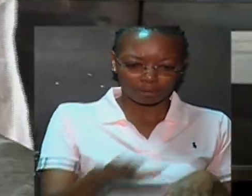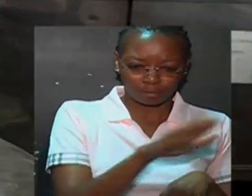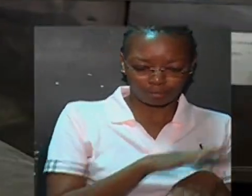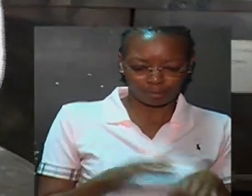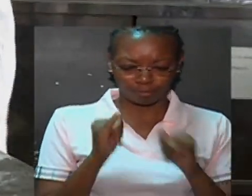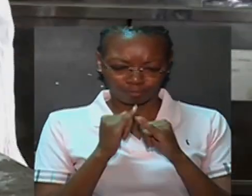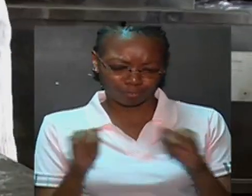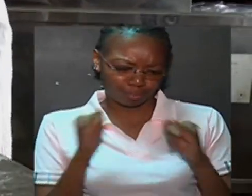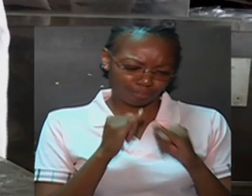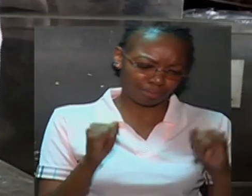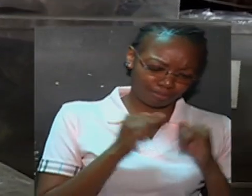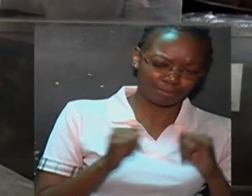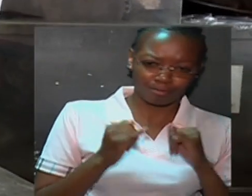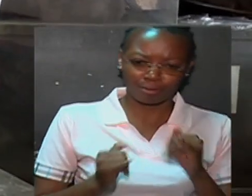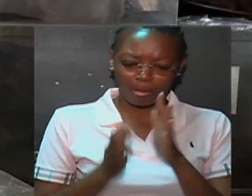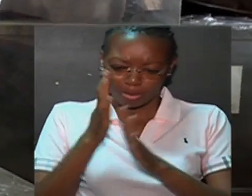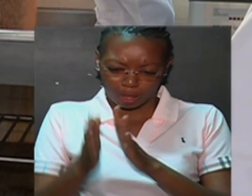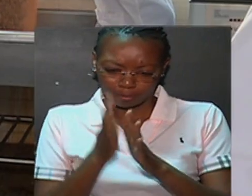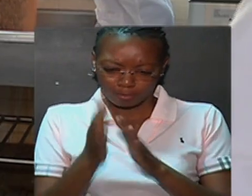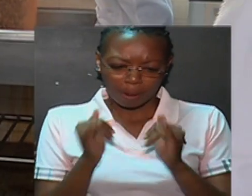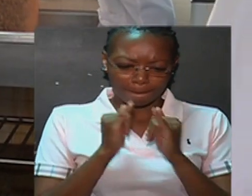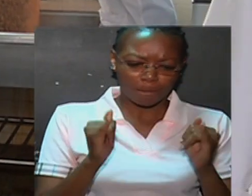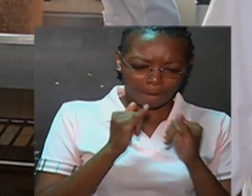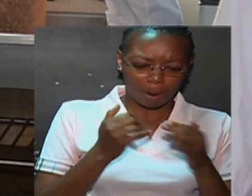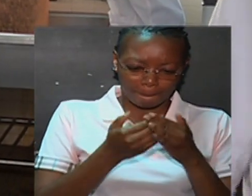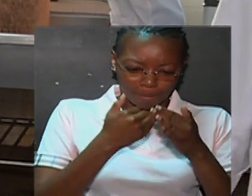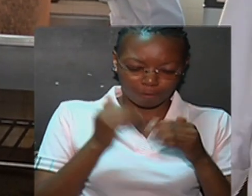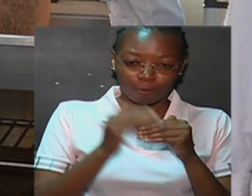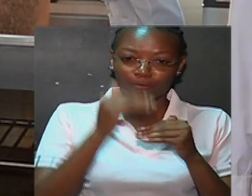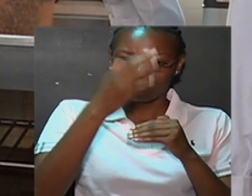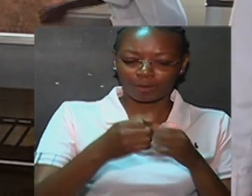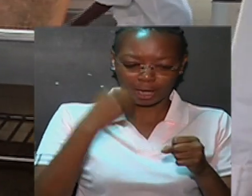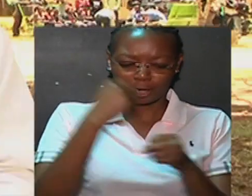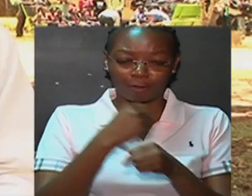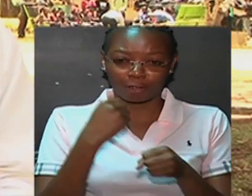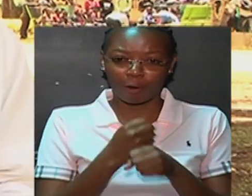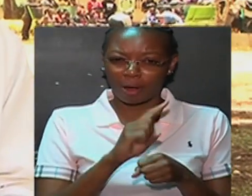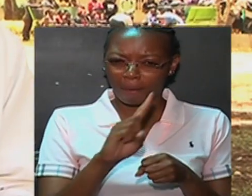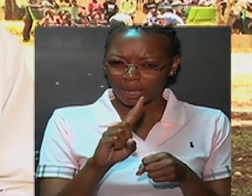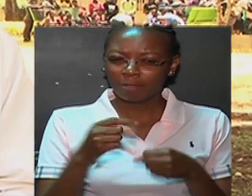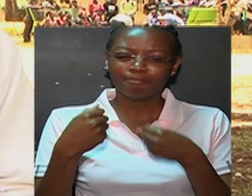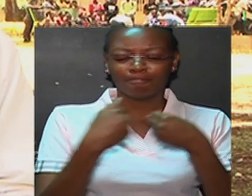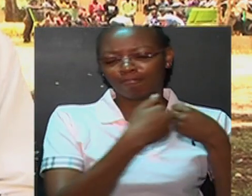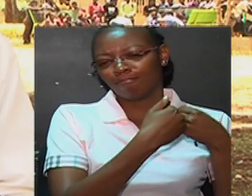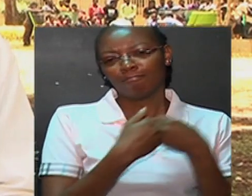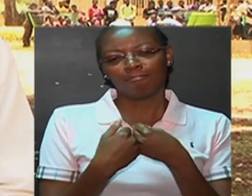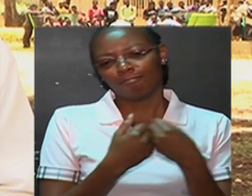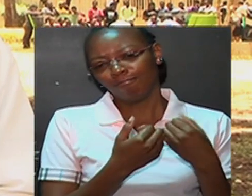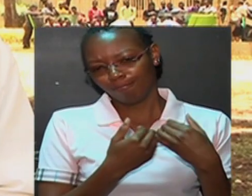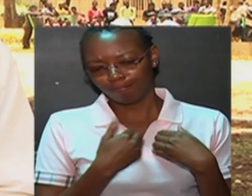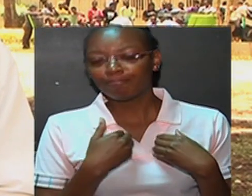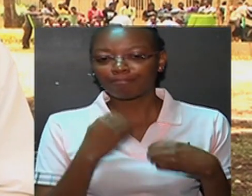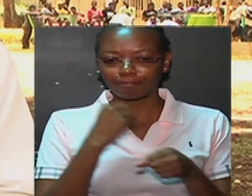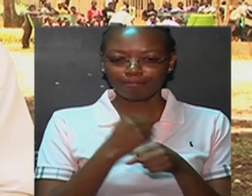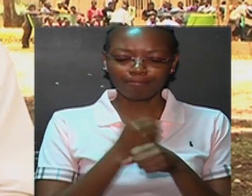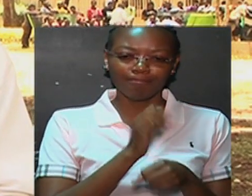utakazo zitumia kabla na baada ya kazi. Changamoto nazo ni nyingi. Changamoto ni